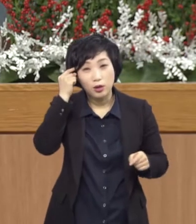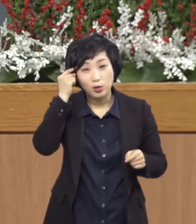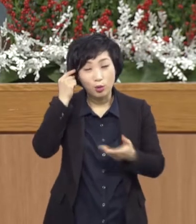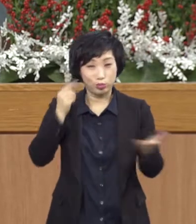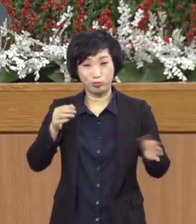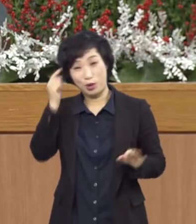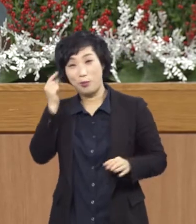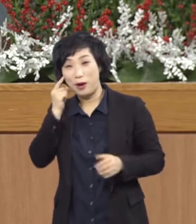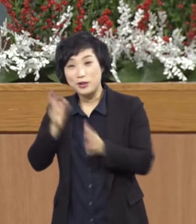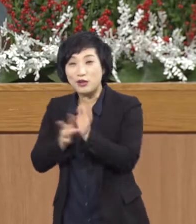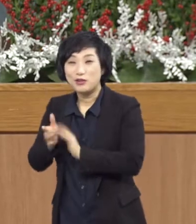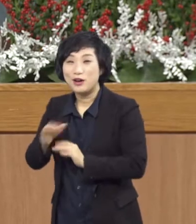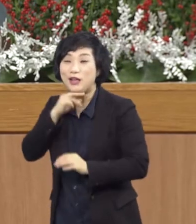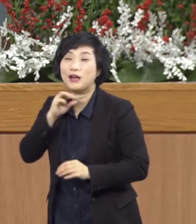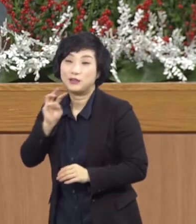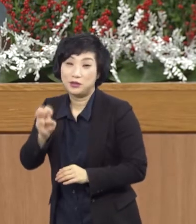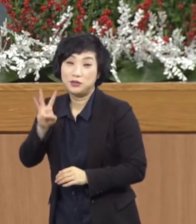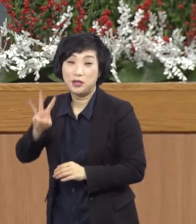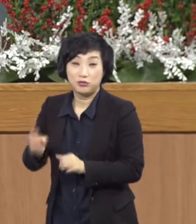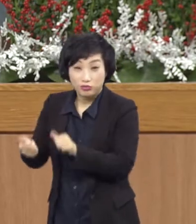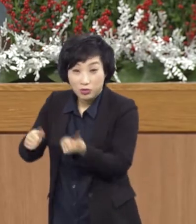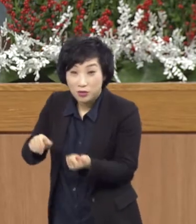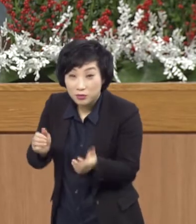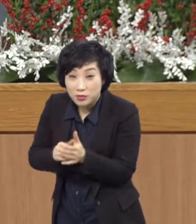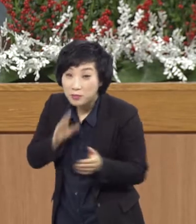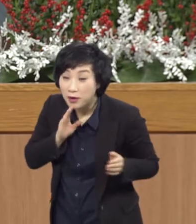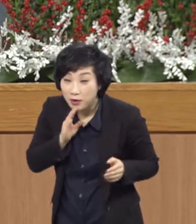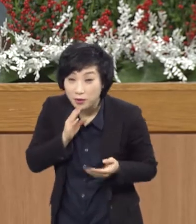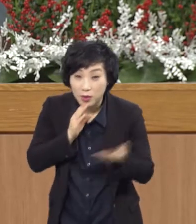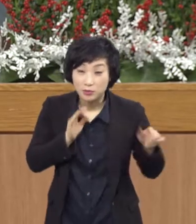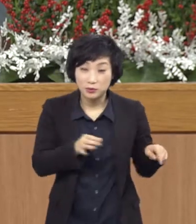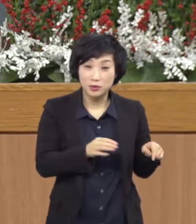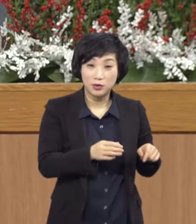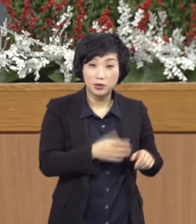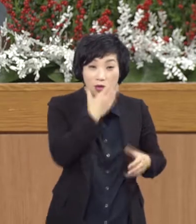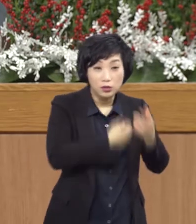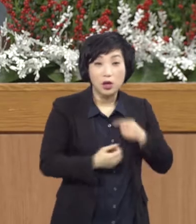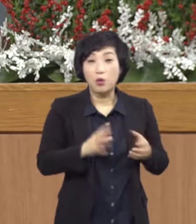33살에 죽으시니 할아버지가 왜 등장해요? 울면 안 돼.